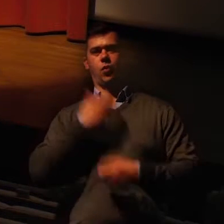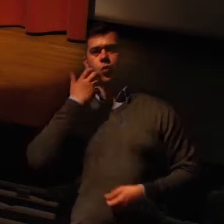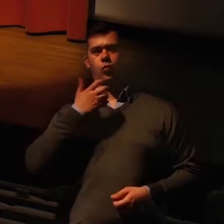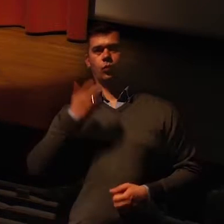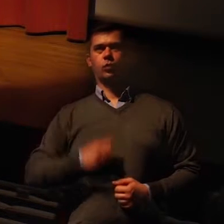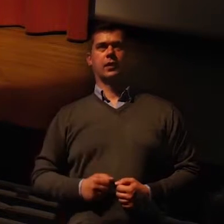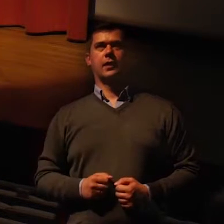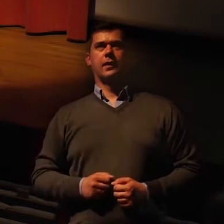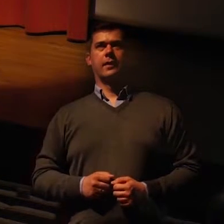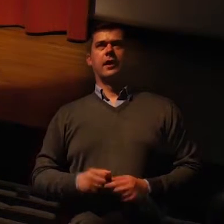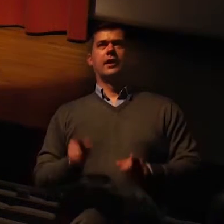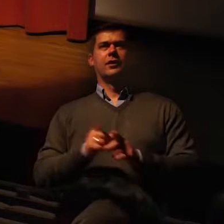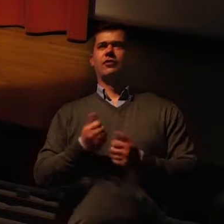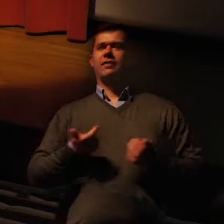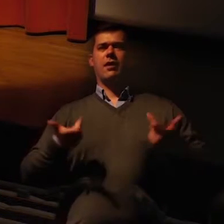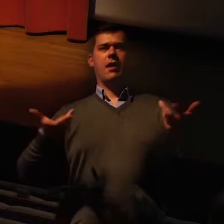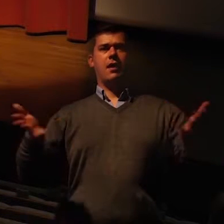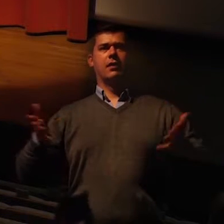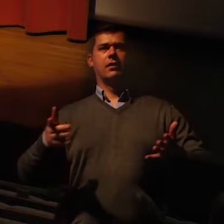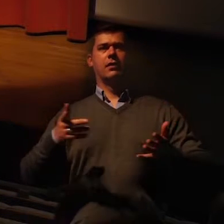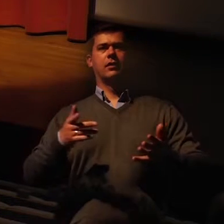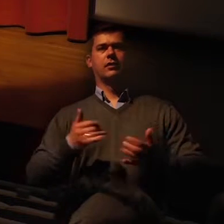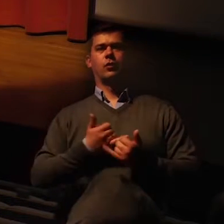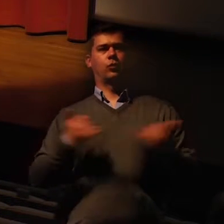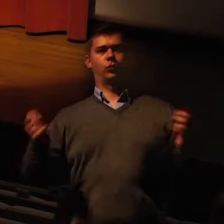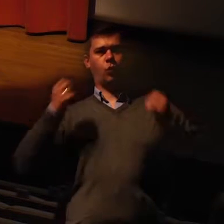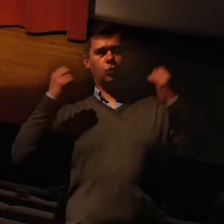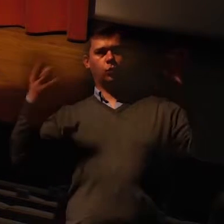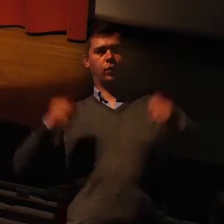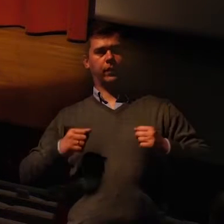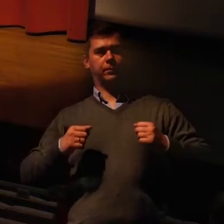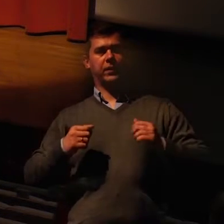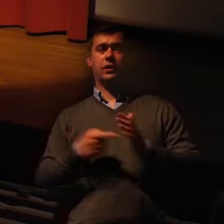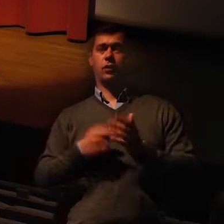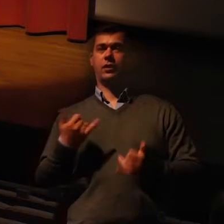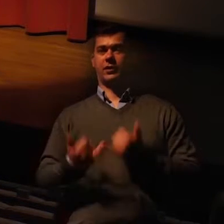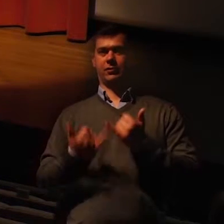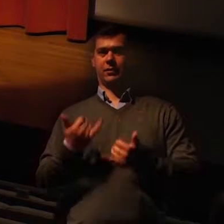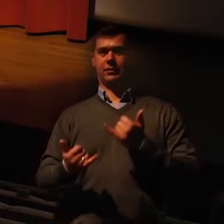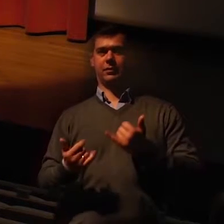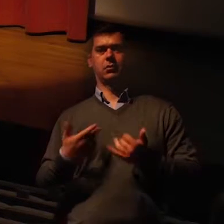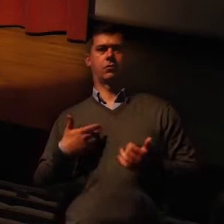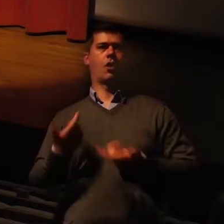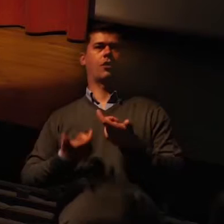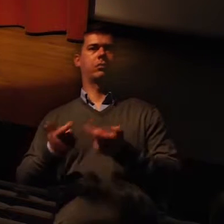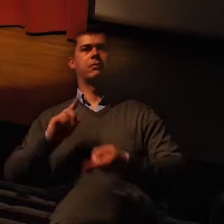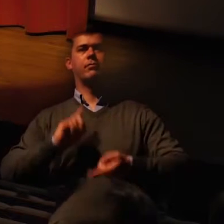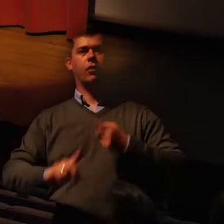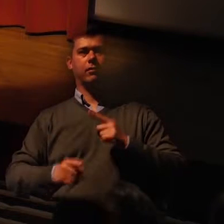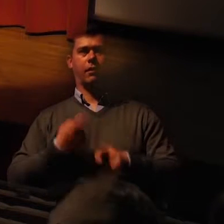przedmiotów bardzo wielu różnych takich elementów kultury No i teraz jeżeli się prowadzi jakąkolwiek